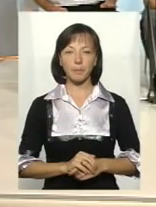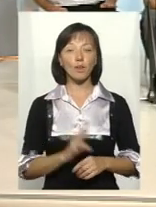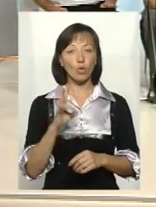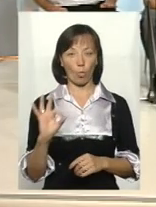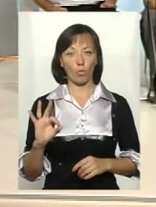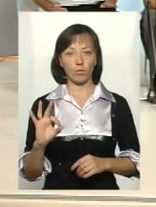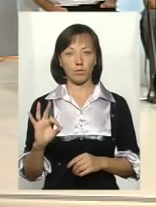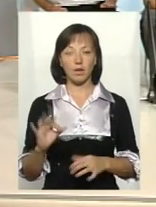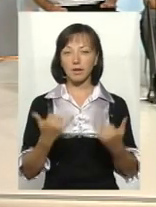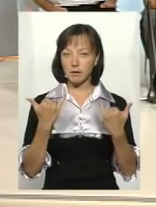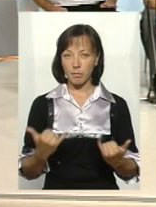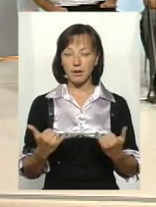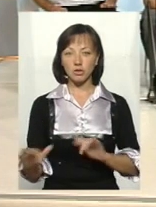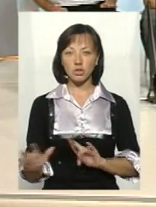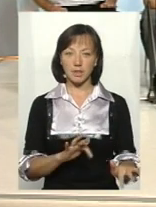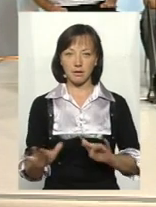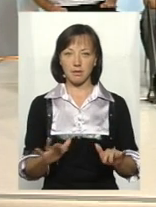Но теперішні дії